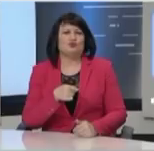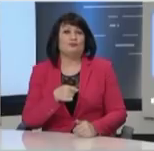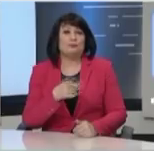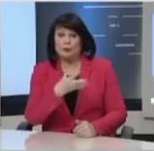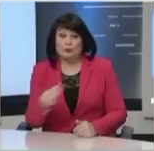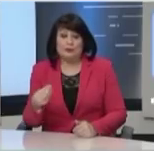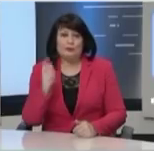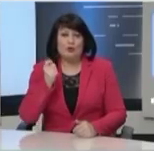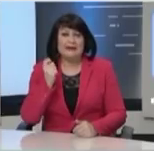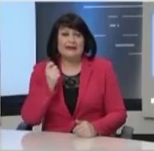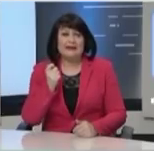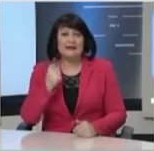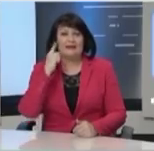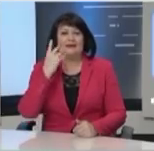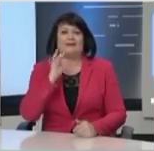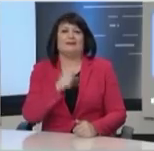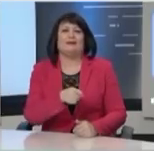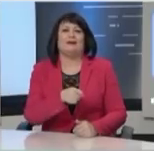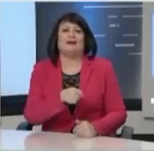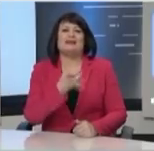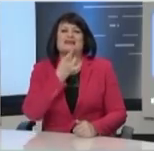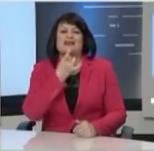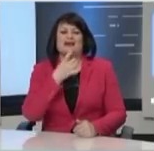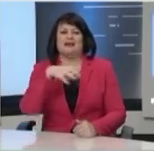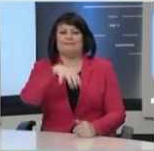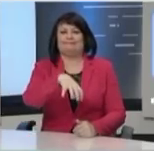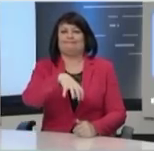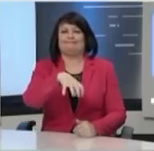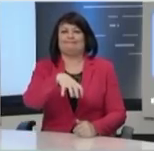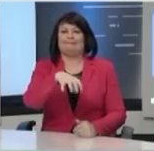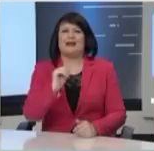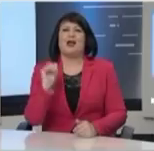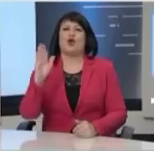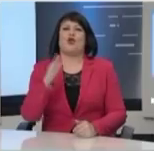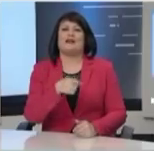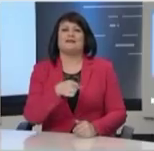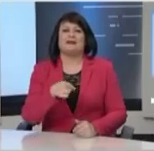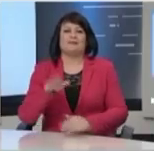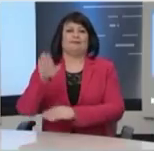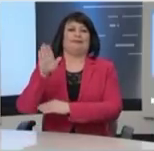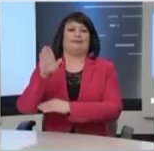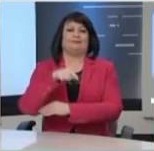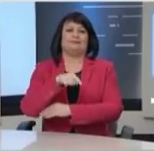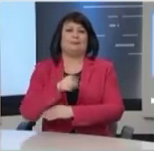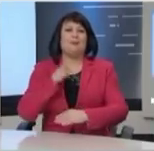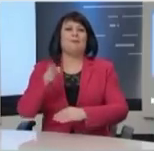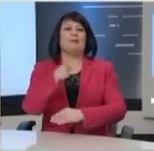δεδομένο ότι θα δώσει αφορμή στους πιο σκληρούς φορείς αυτού του ιδεολογικού χώρου να βγουν στο